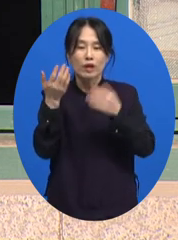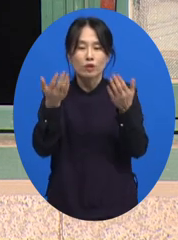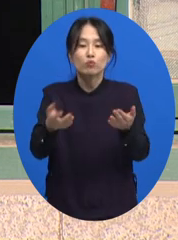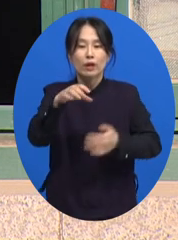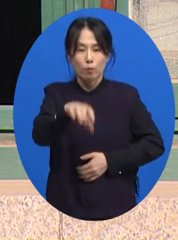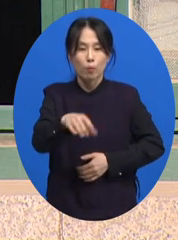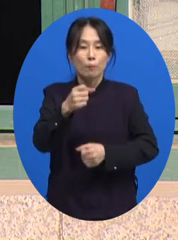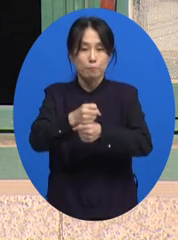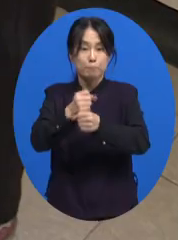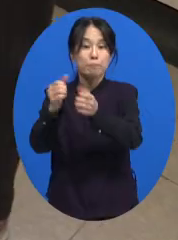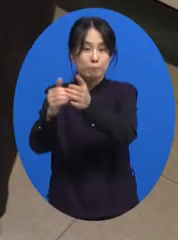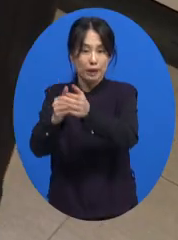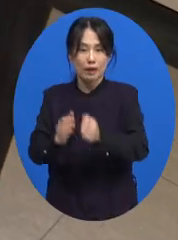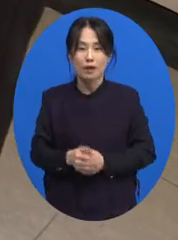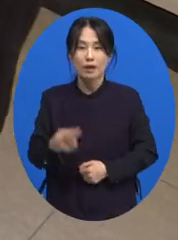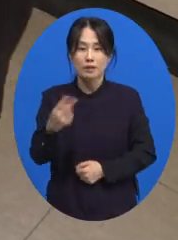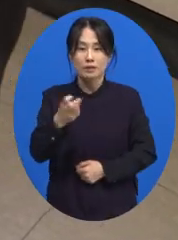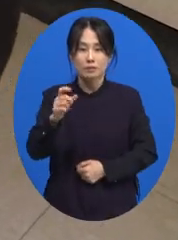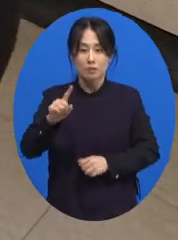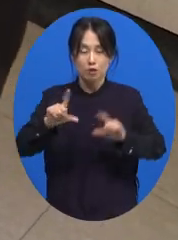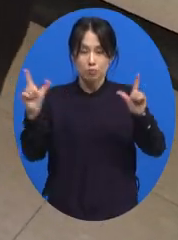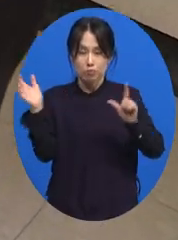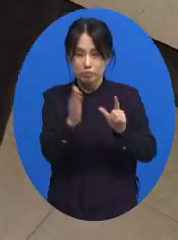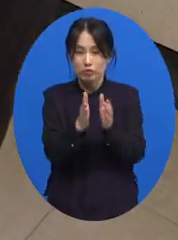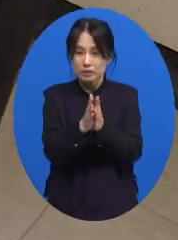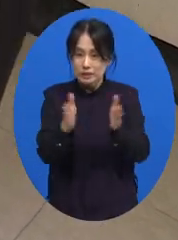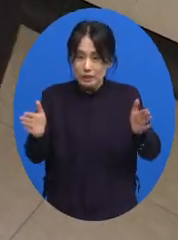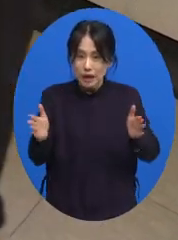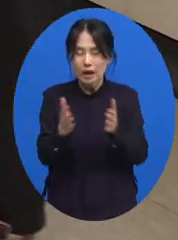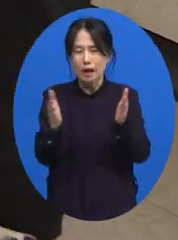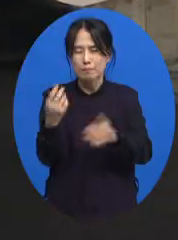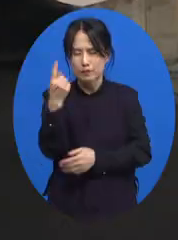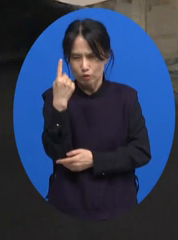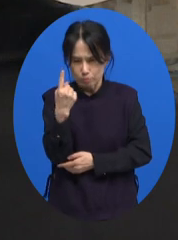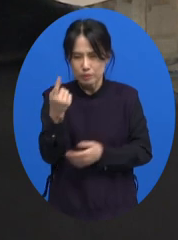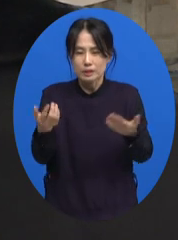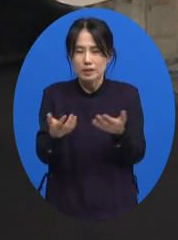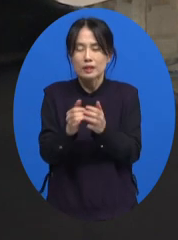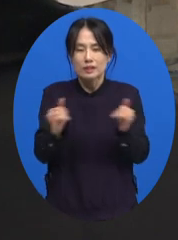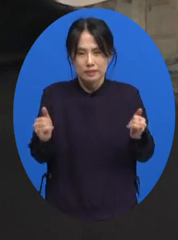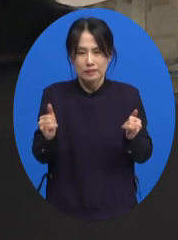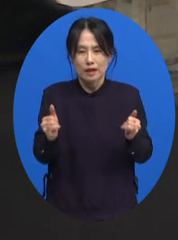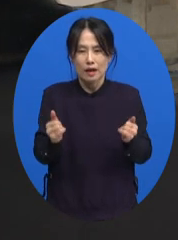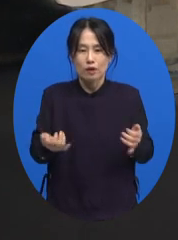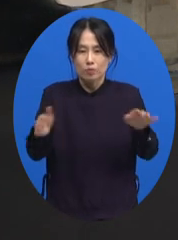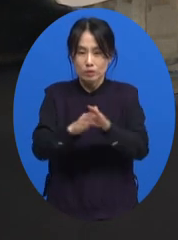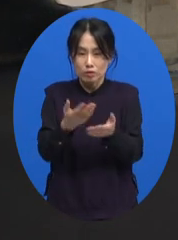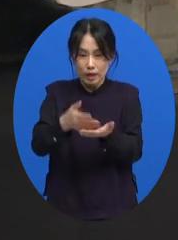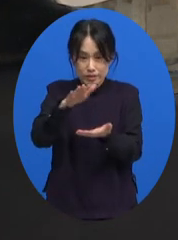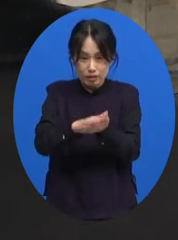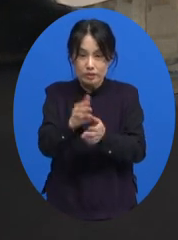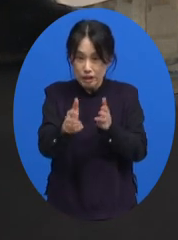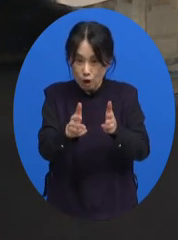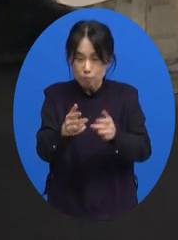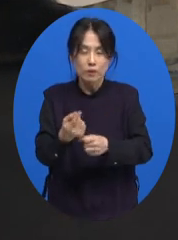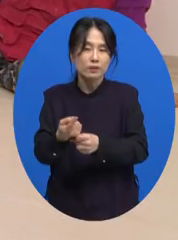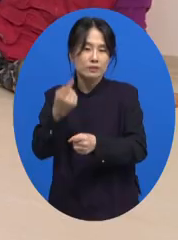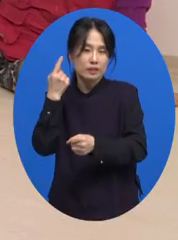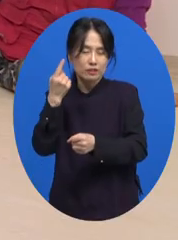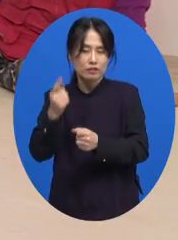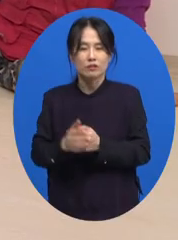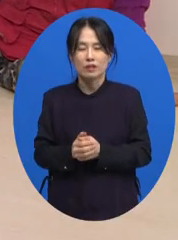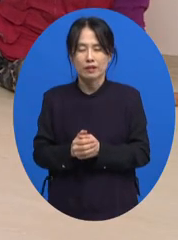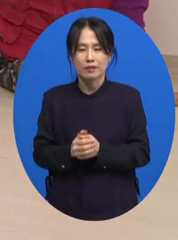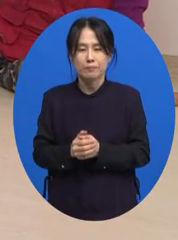만들었습니다 2021년부터 시작된 아파트 경비 노동자 휴게시설 개선사업과 지난해